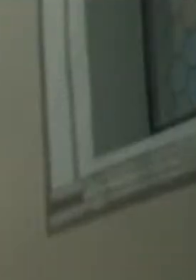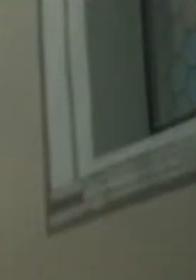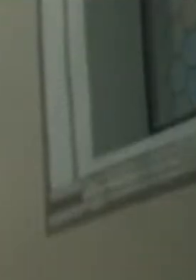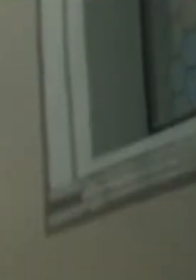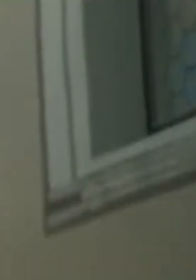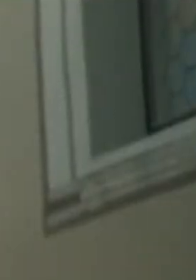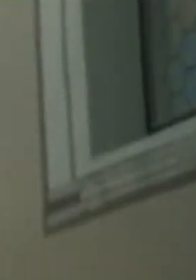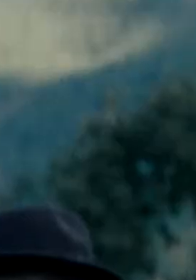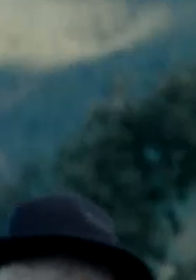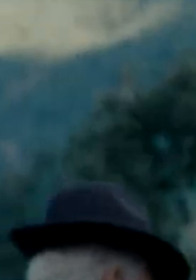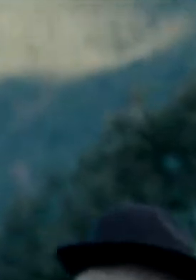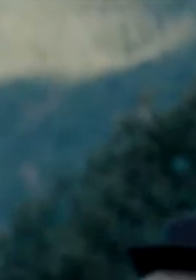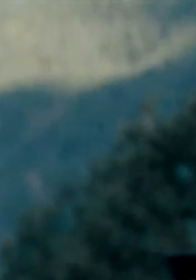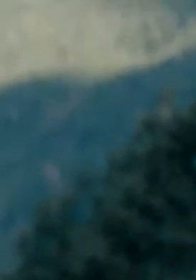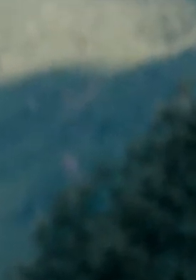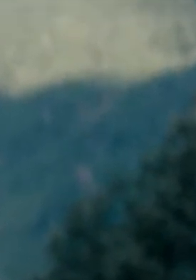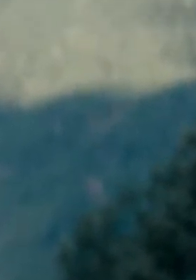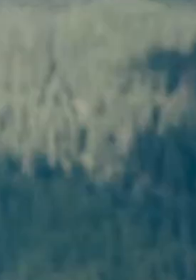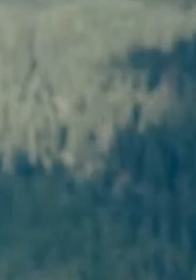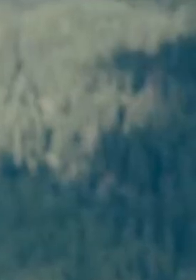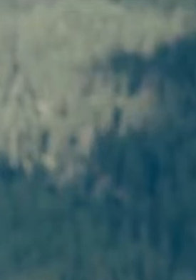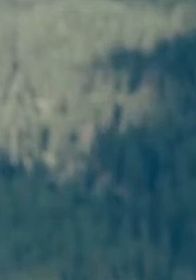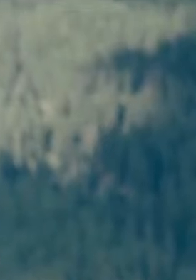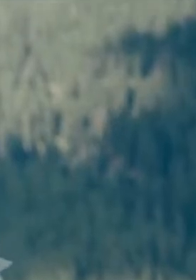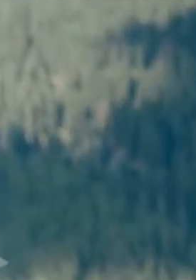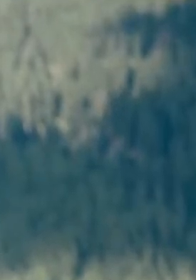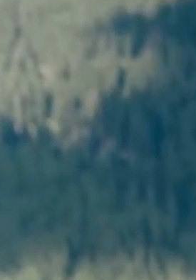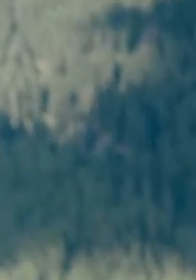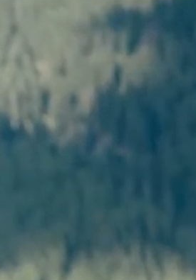Spiritus Sancti. Amen.